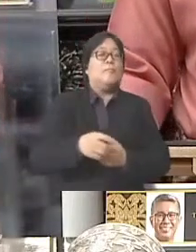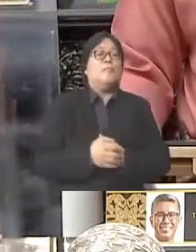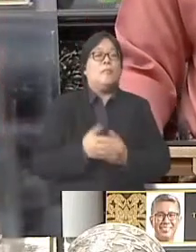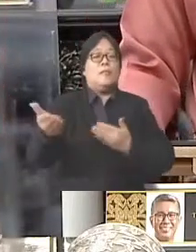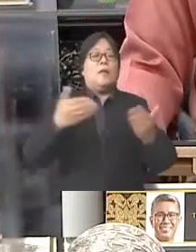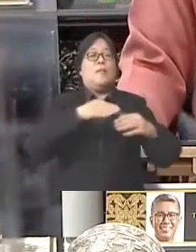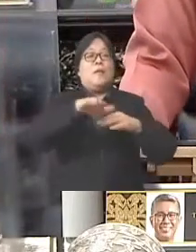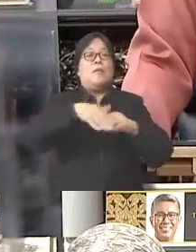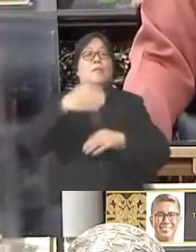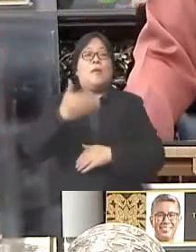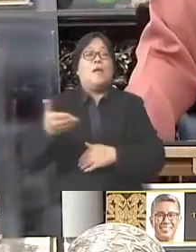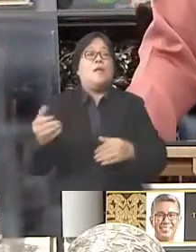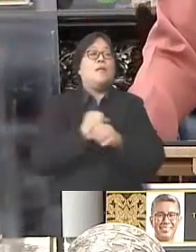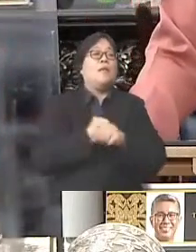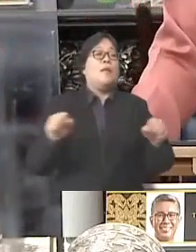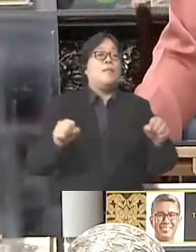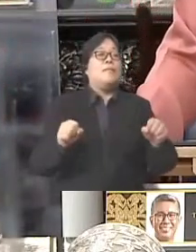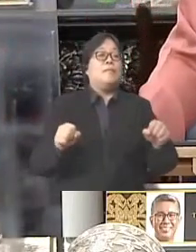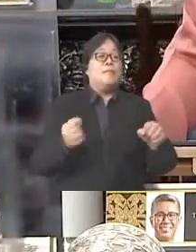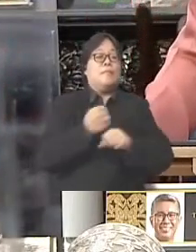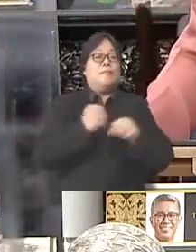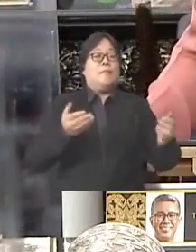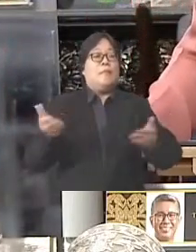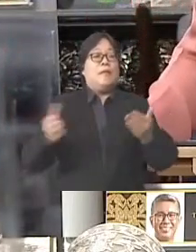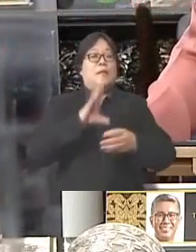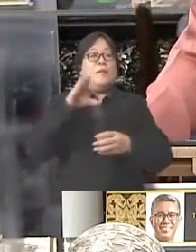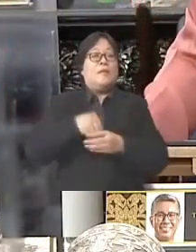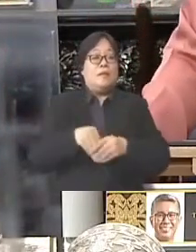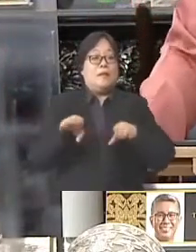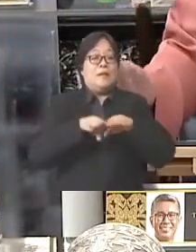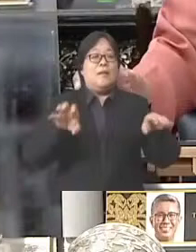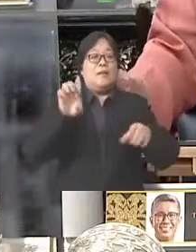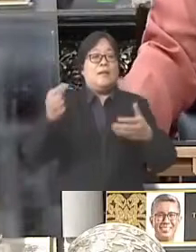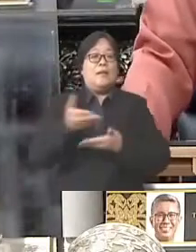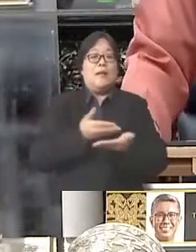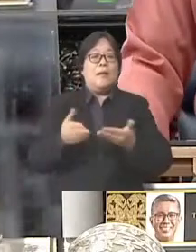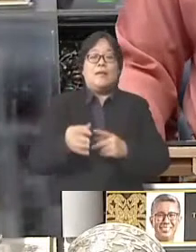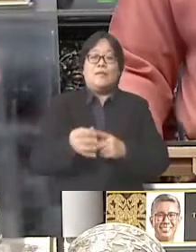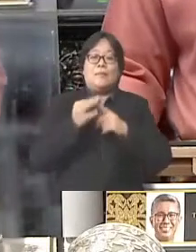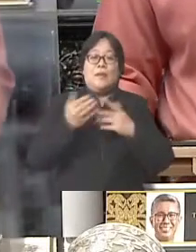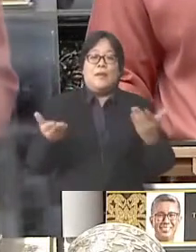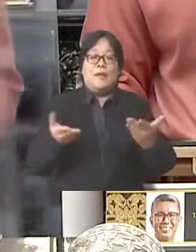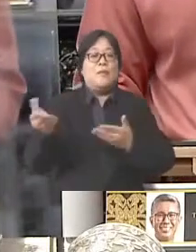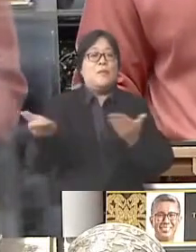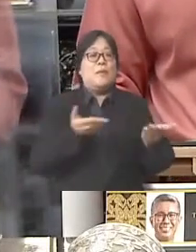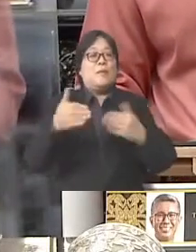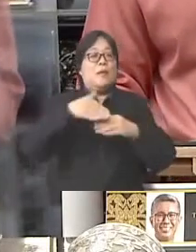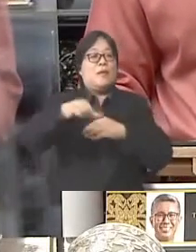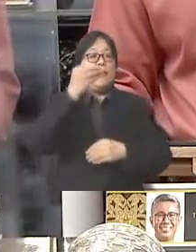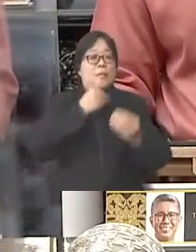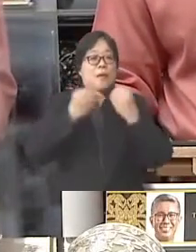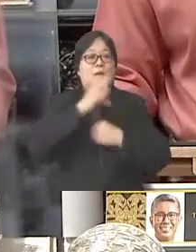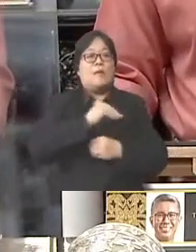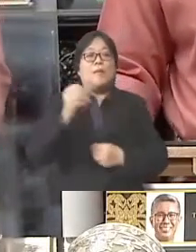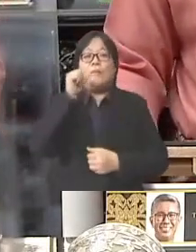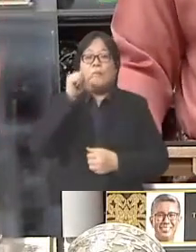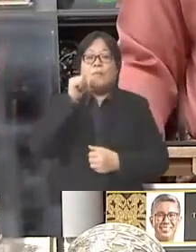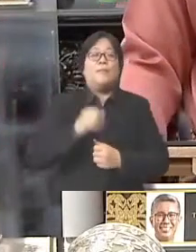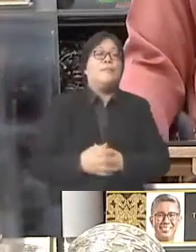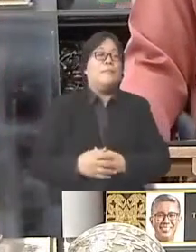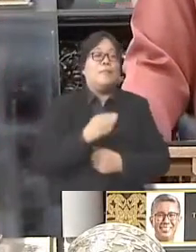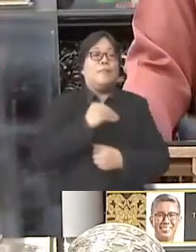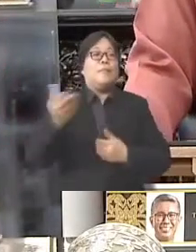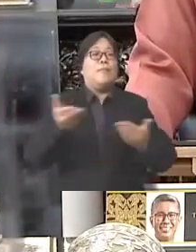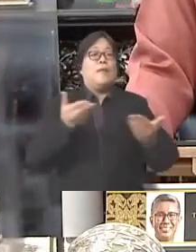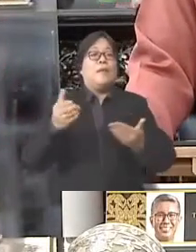atas peringatan penghantaran barang yang disediakan oleh penyedia peringatan termasuk laptop.yg dagang kecuali primatan penghantaran makanan dan minuman